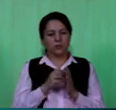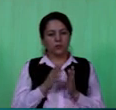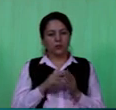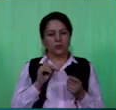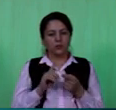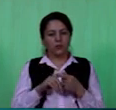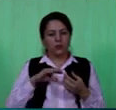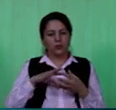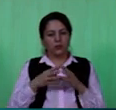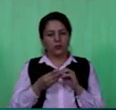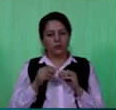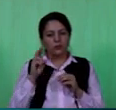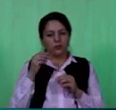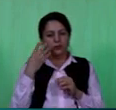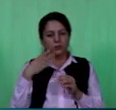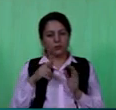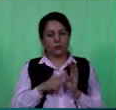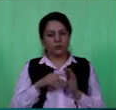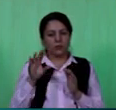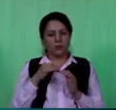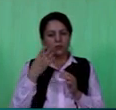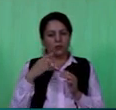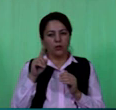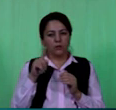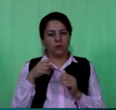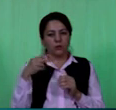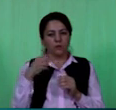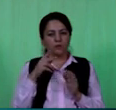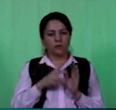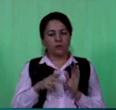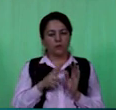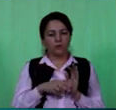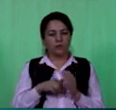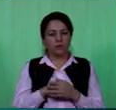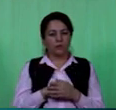чисел 47 41 равна 88